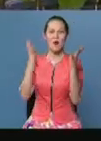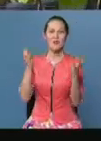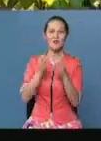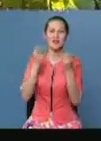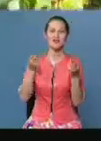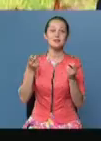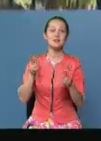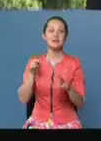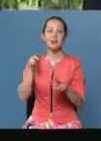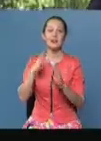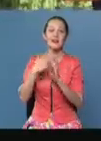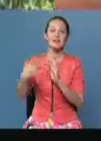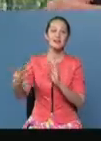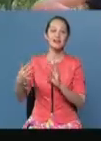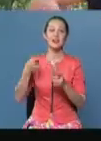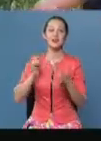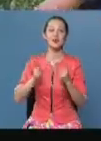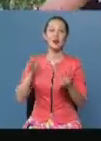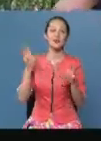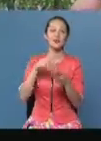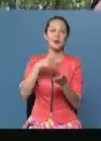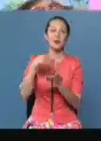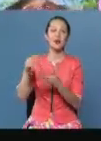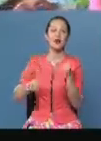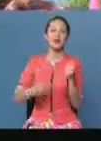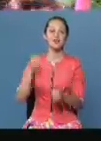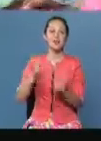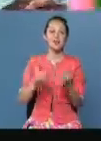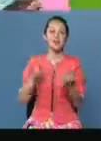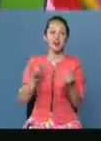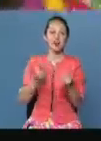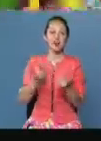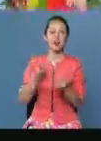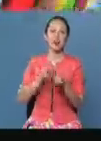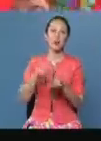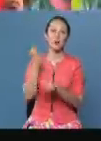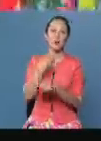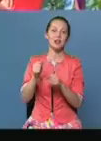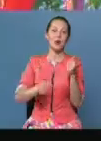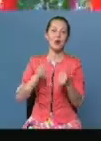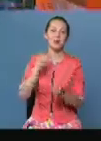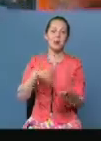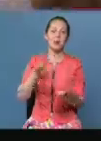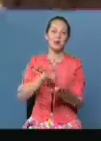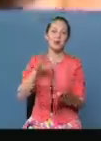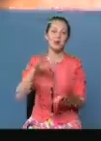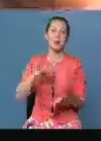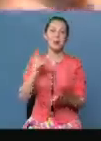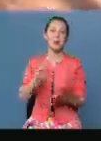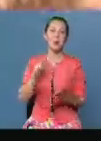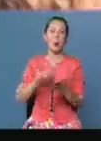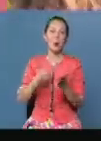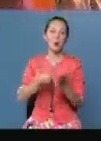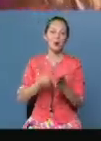модули, растения, натуральные материалы закупили на грандовские деньги. Сад ощущений победил в городском конкурсе соцпроектов. Почти